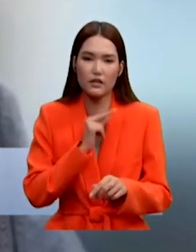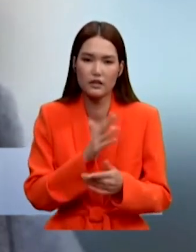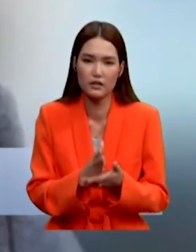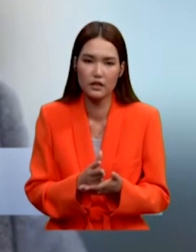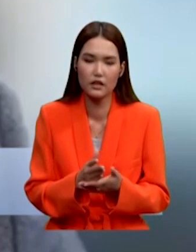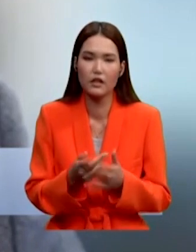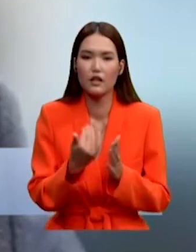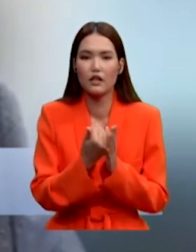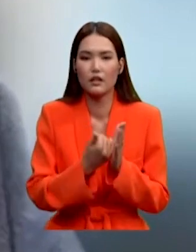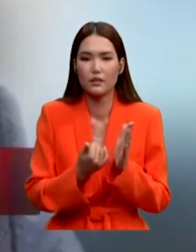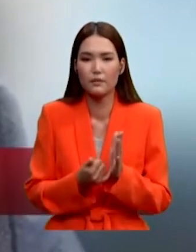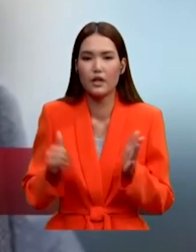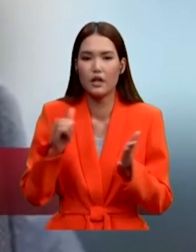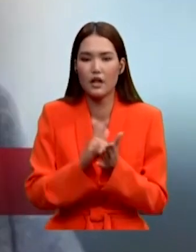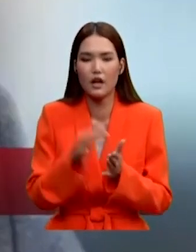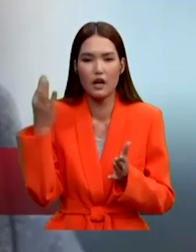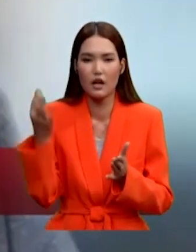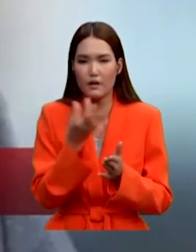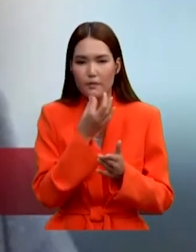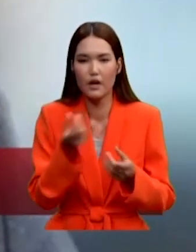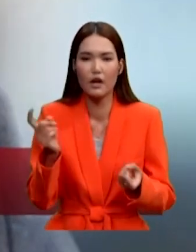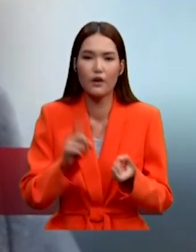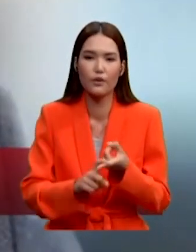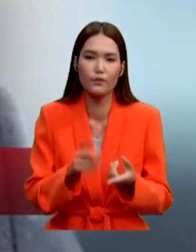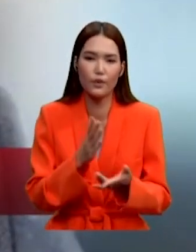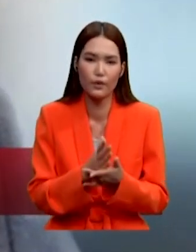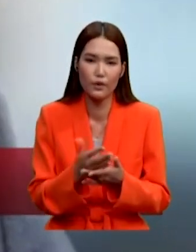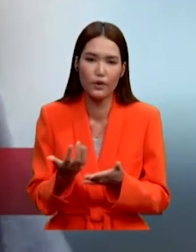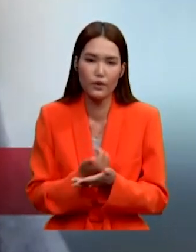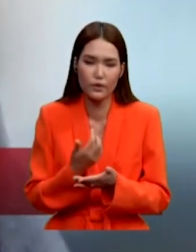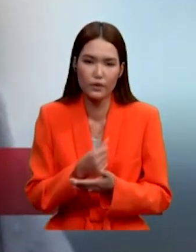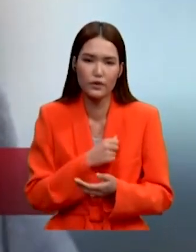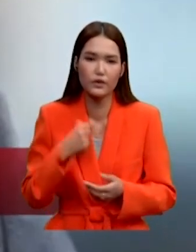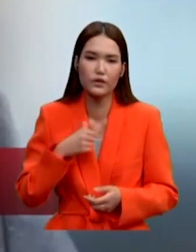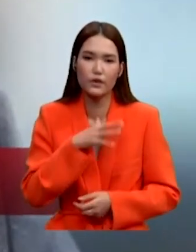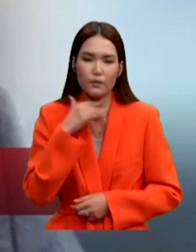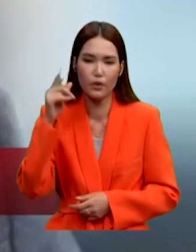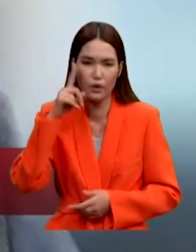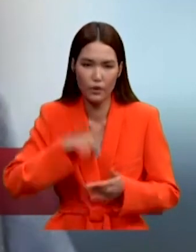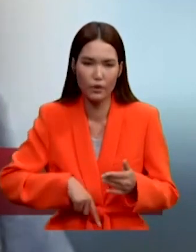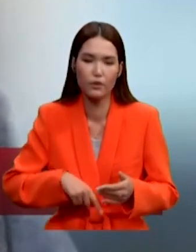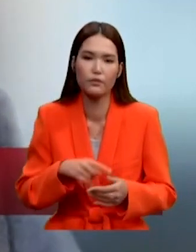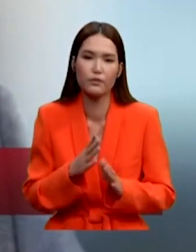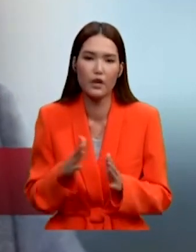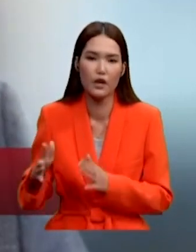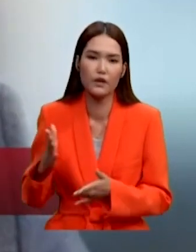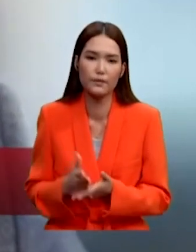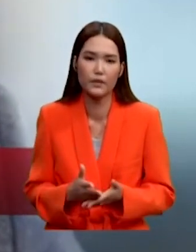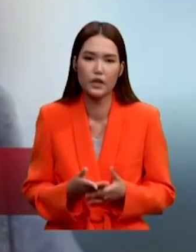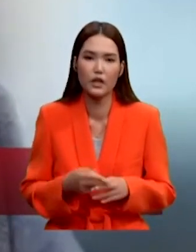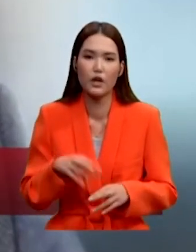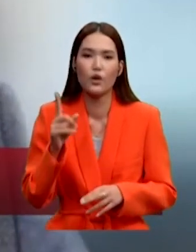установки базовой станции операторами связи. Данный вопрос прорабатывается местным исполнительным органом и операторами связи.